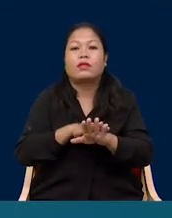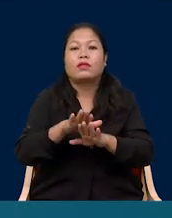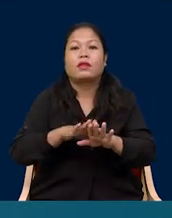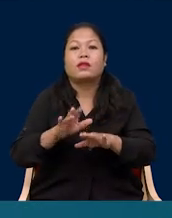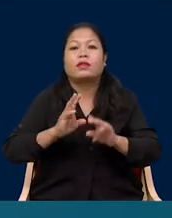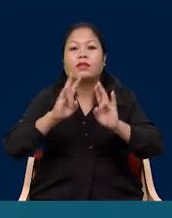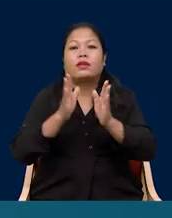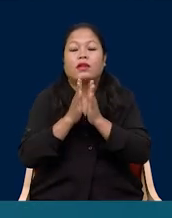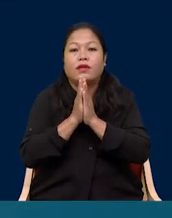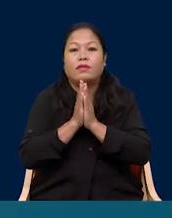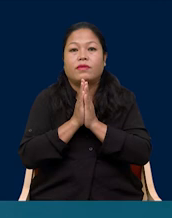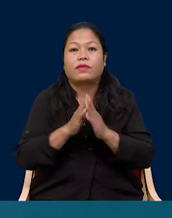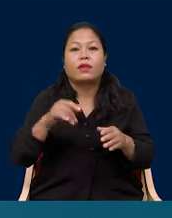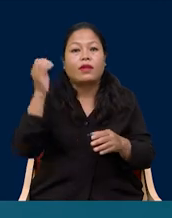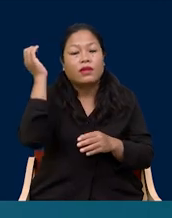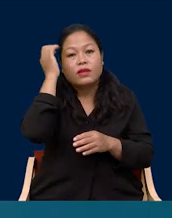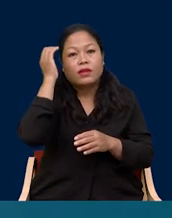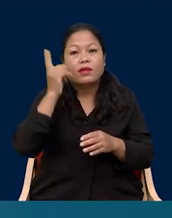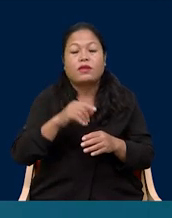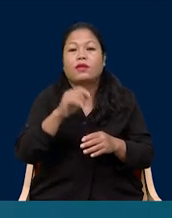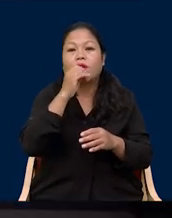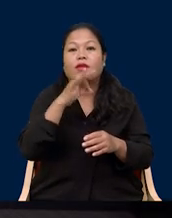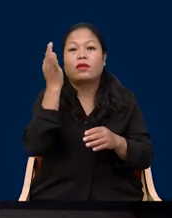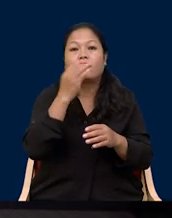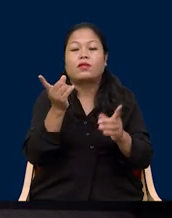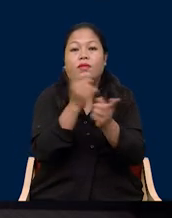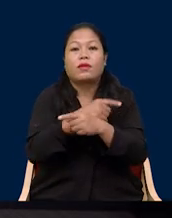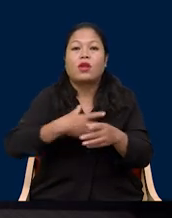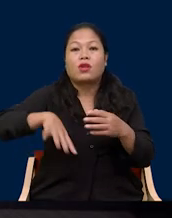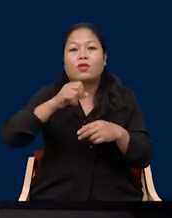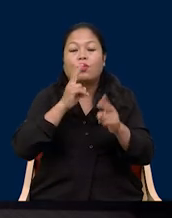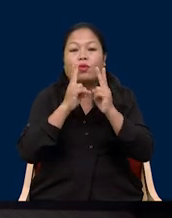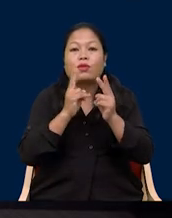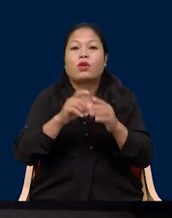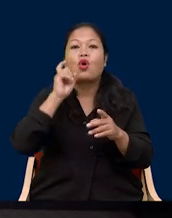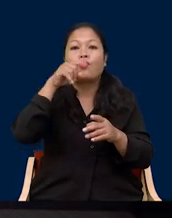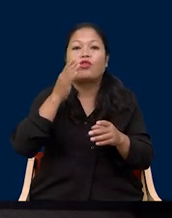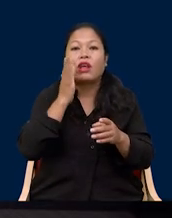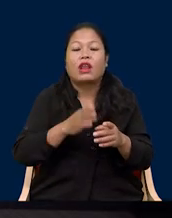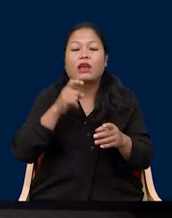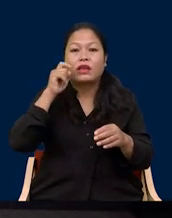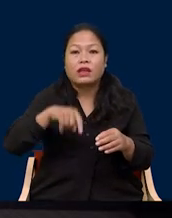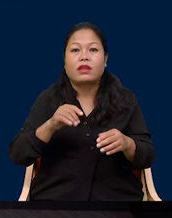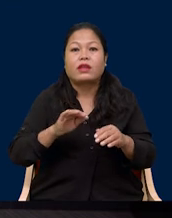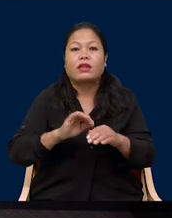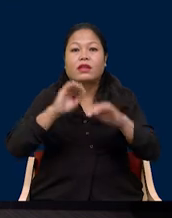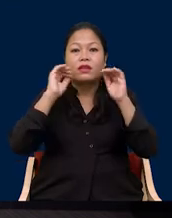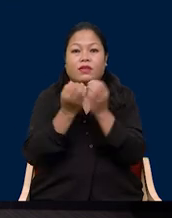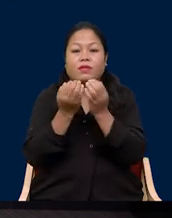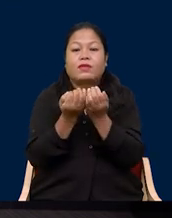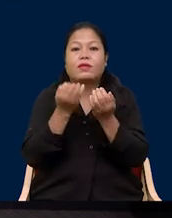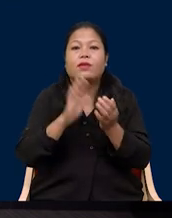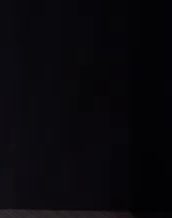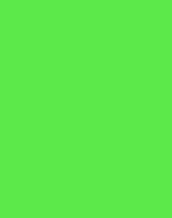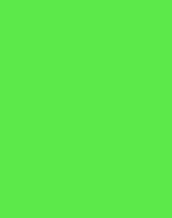सबैलाई धेरै धेरै धन्यवाद र नमस्ते. याद राख्नुहोस्, जलवायु सबै कुरा हो, हामीले भोलिका लागि आज यसको